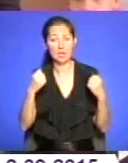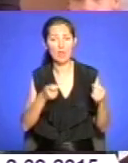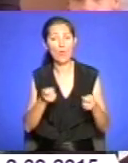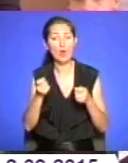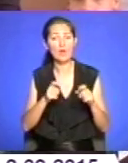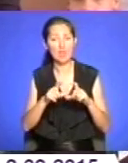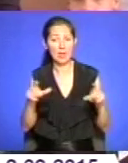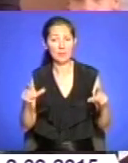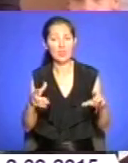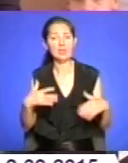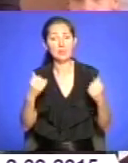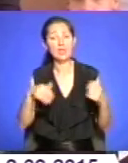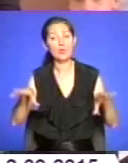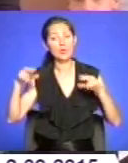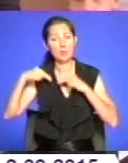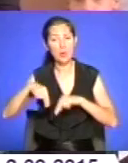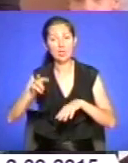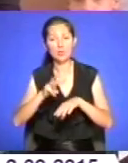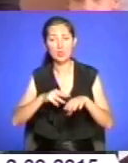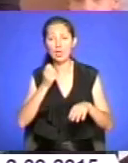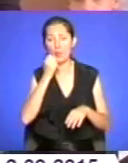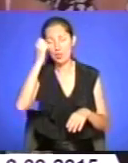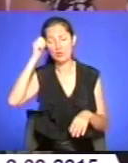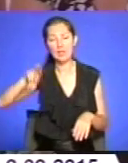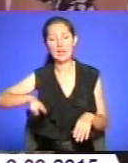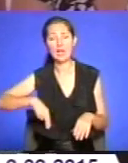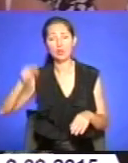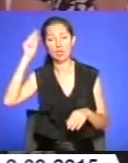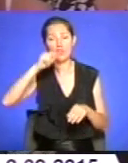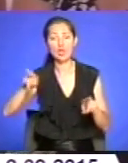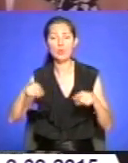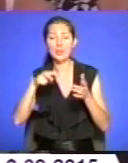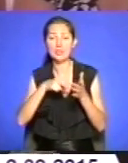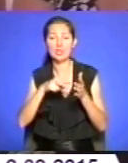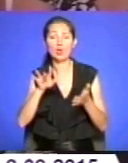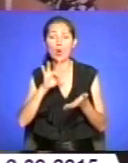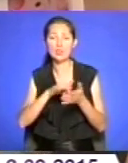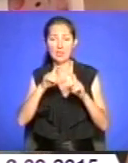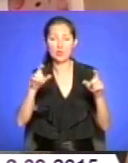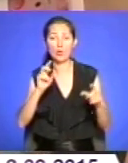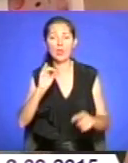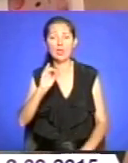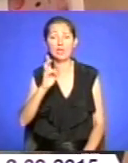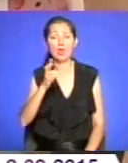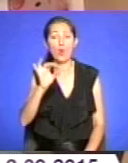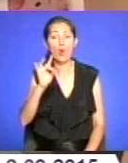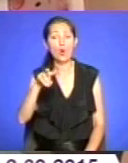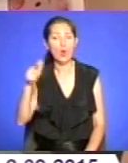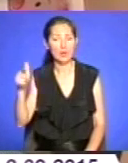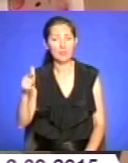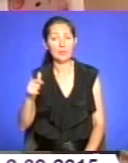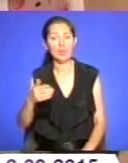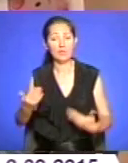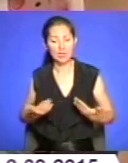За підтримку і співпрацю правоохоронцям подякувала директор навчального реабілітаційного центру Ірина Король. В житті все дається складною